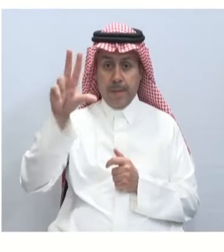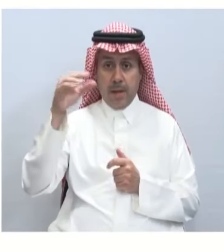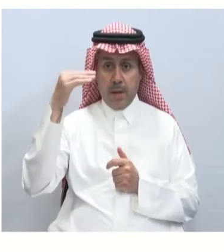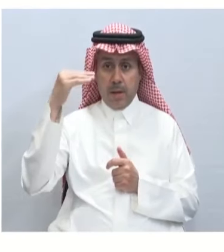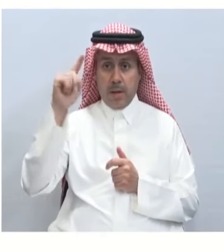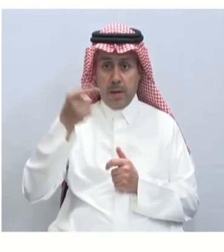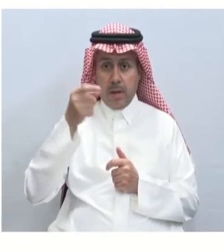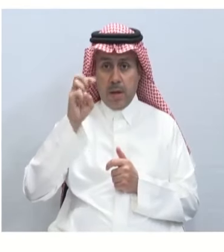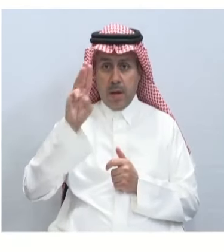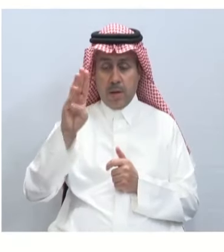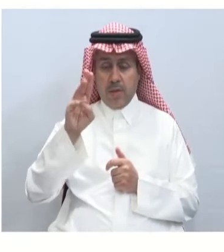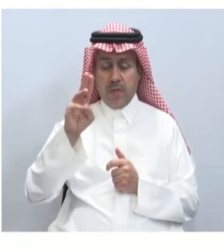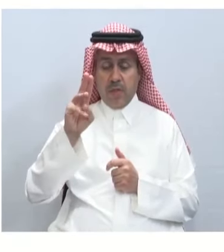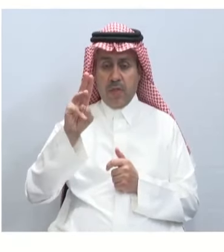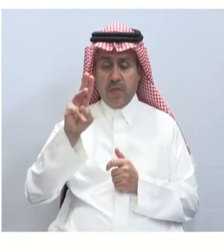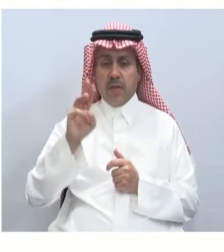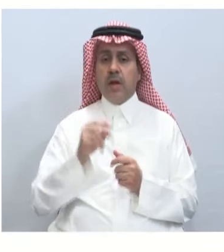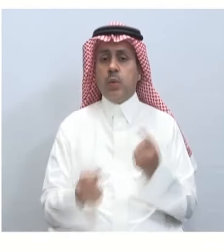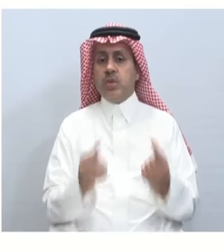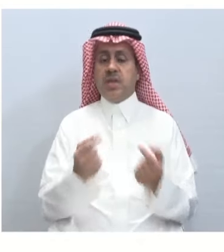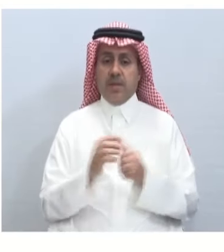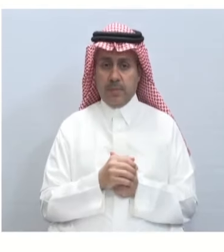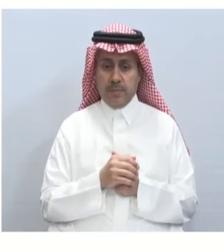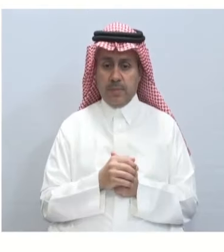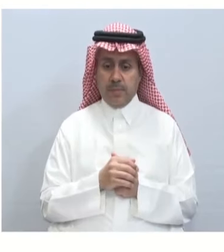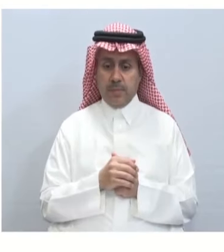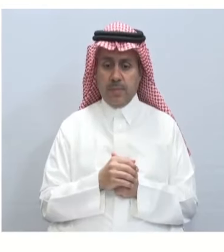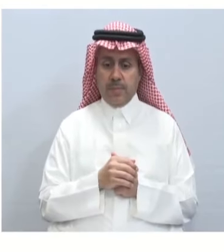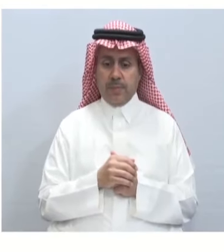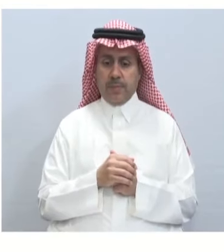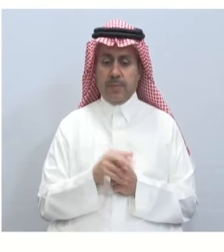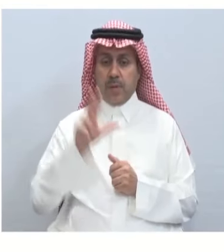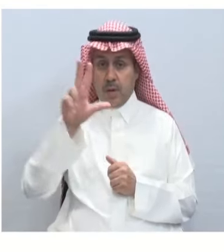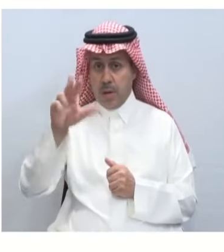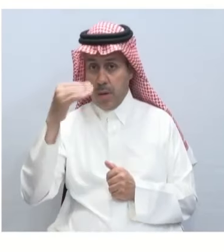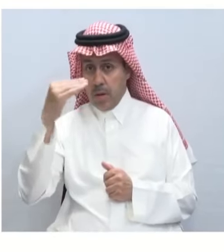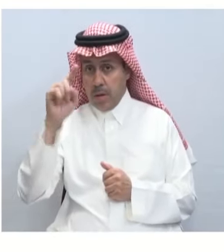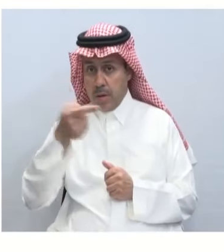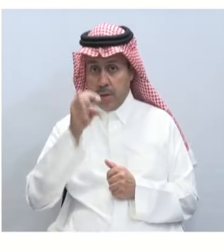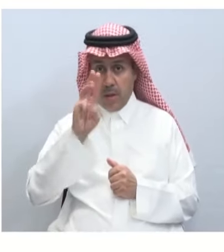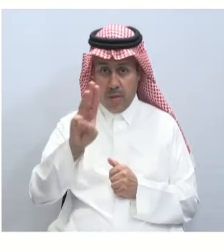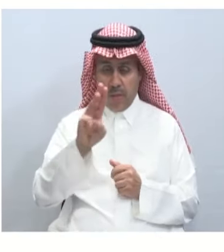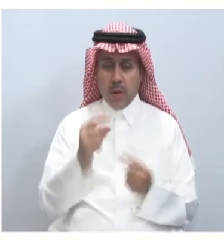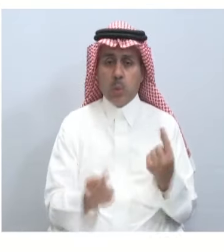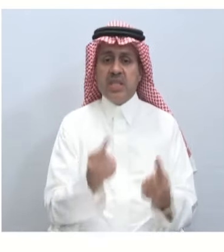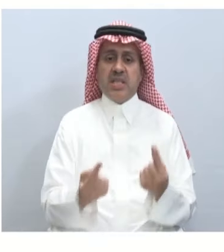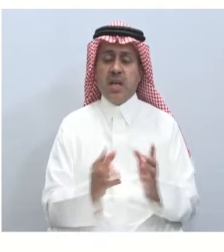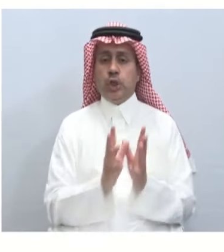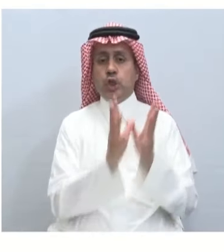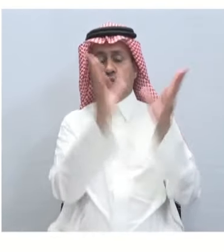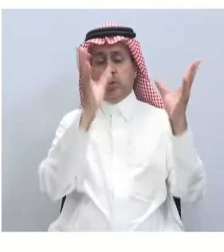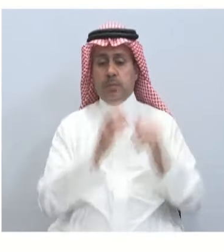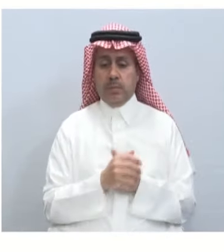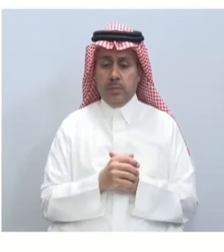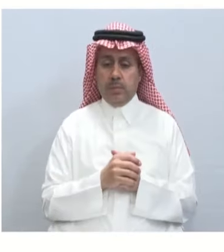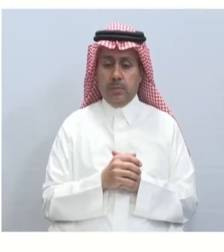والحرف اذا الزراعه من الامور التي فطر الله سبحانه وتعالى